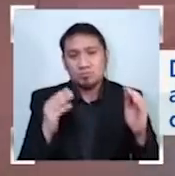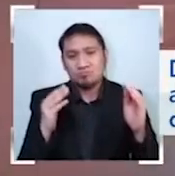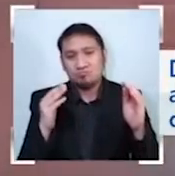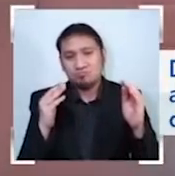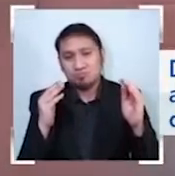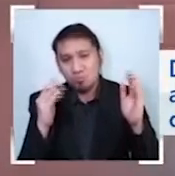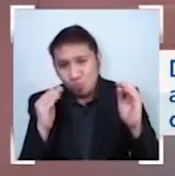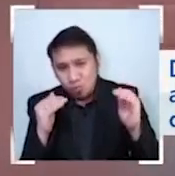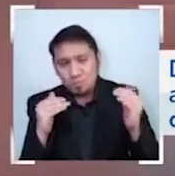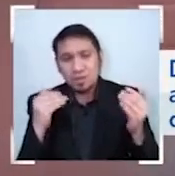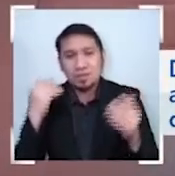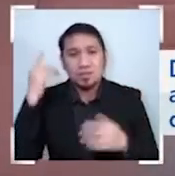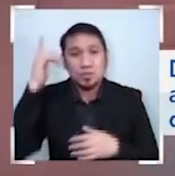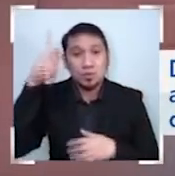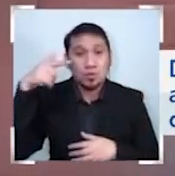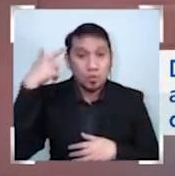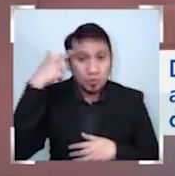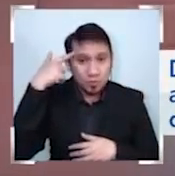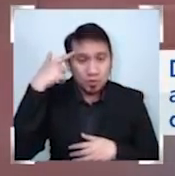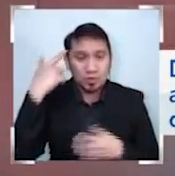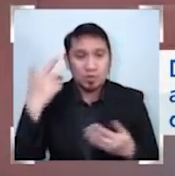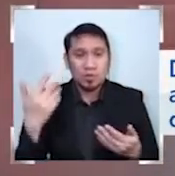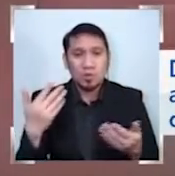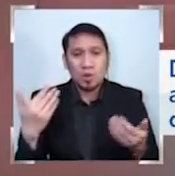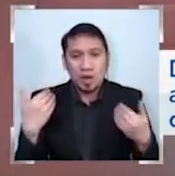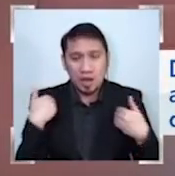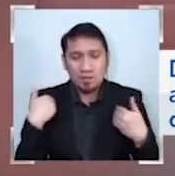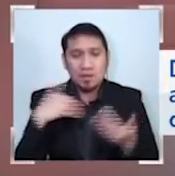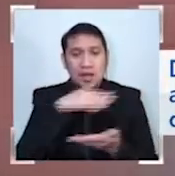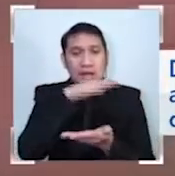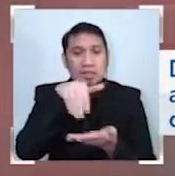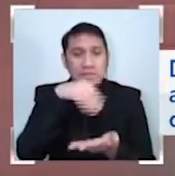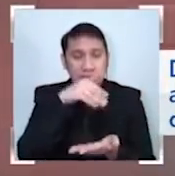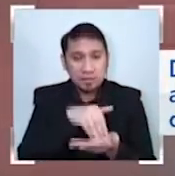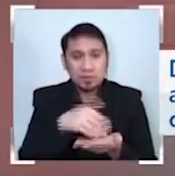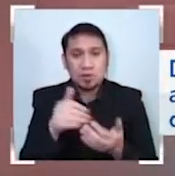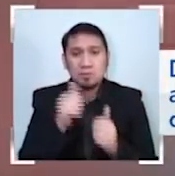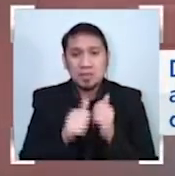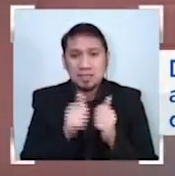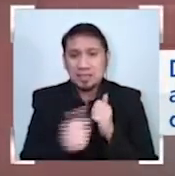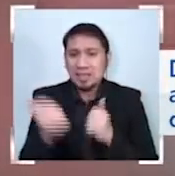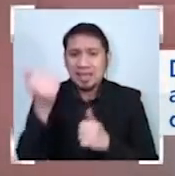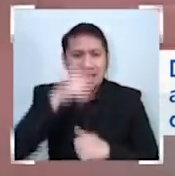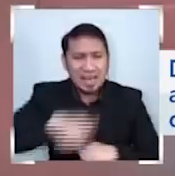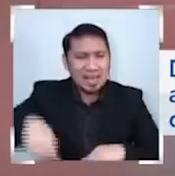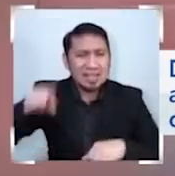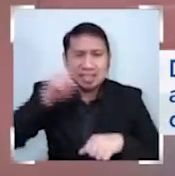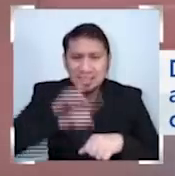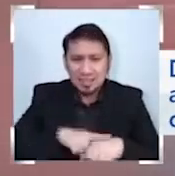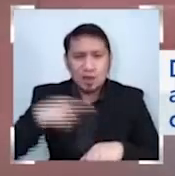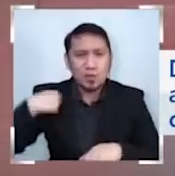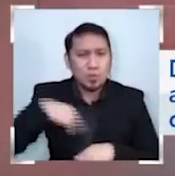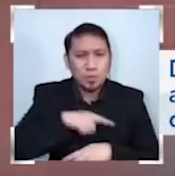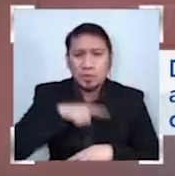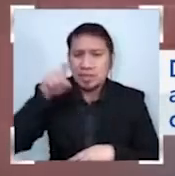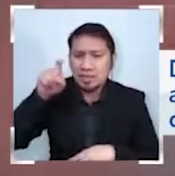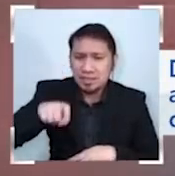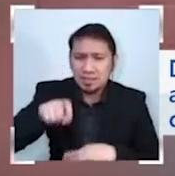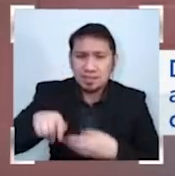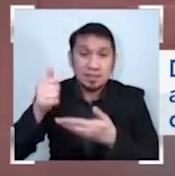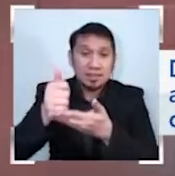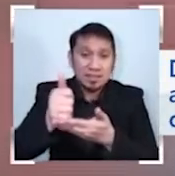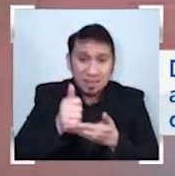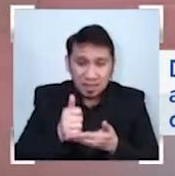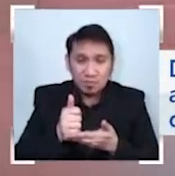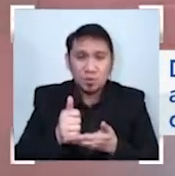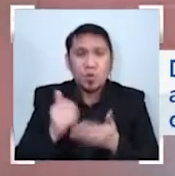may ano ba sila sir, may center ba sila na anytime na kailangan namin ng tulong talaga, andun sila,